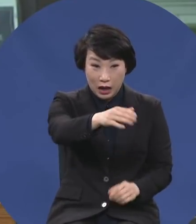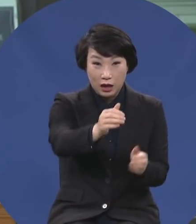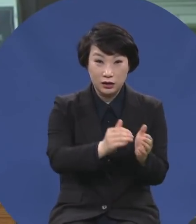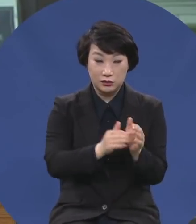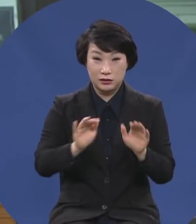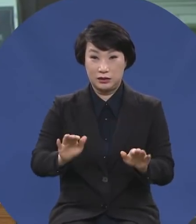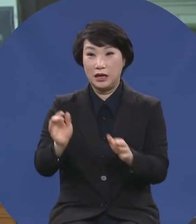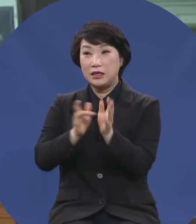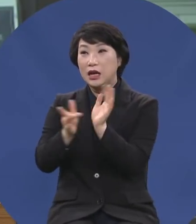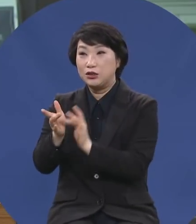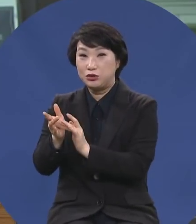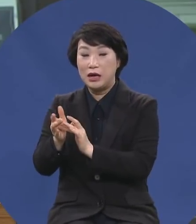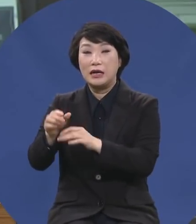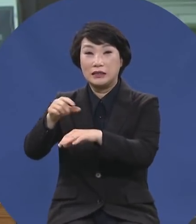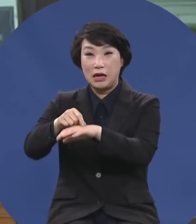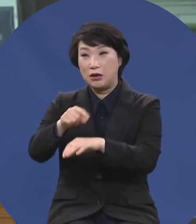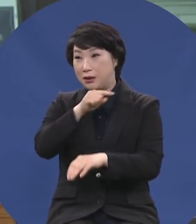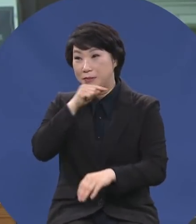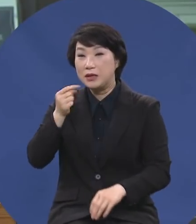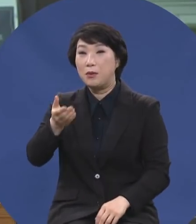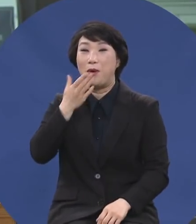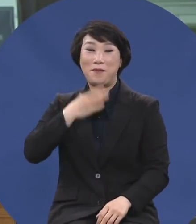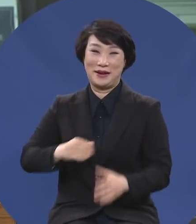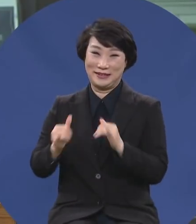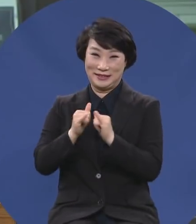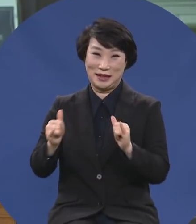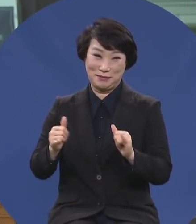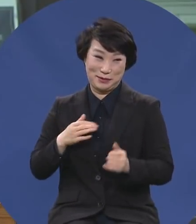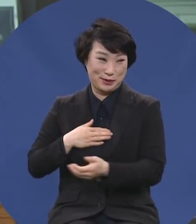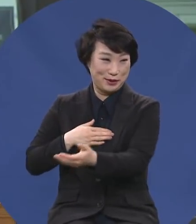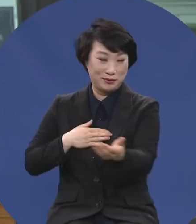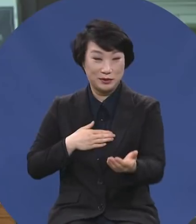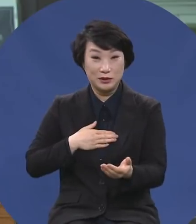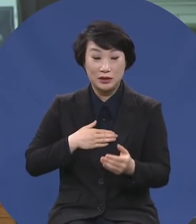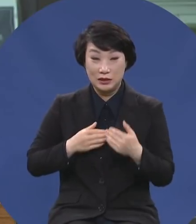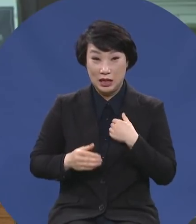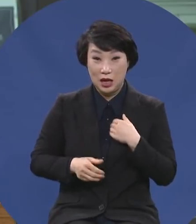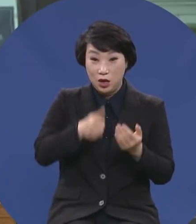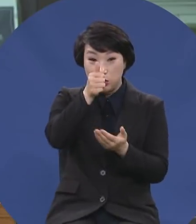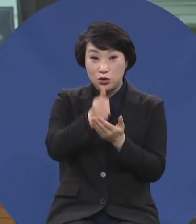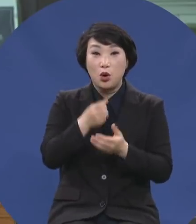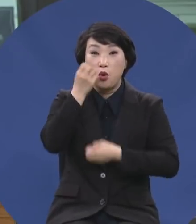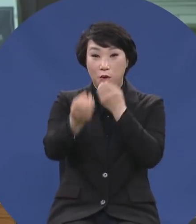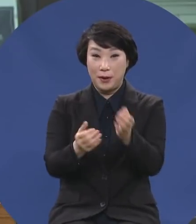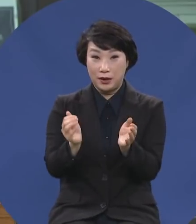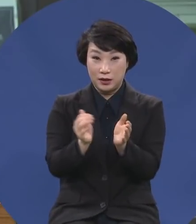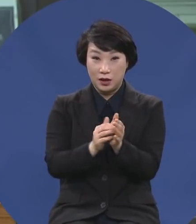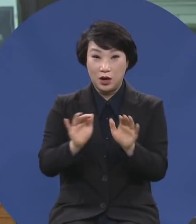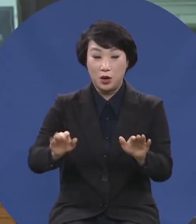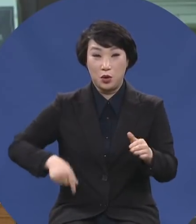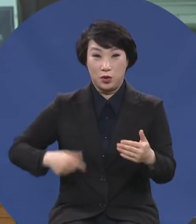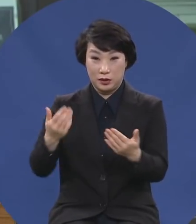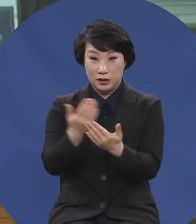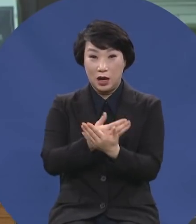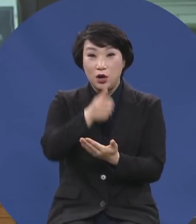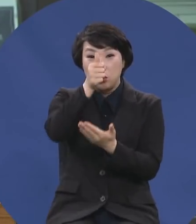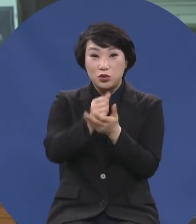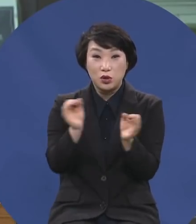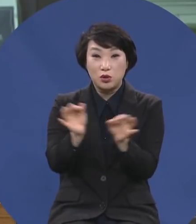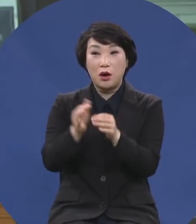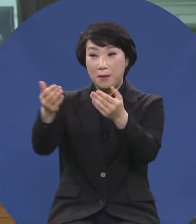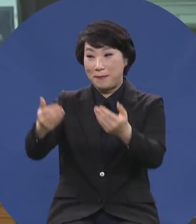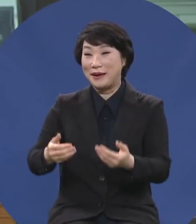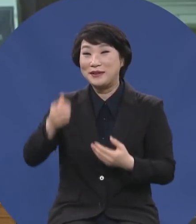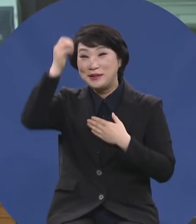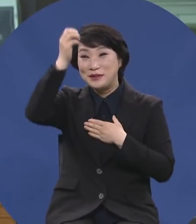그러나 예수의 살과 피를 먹고 마시며 내 죄를 토해놓고 회개하고 속죄함